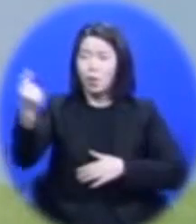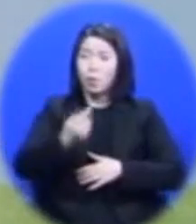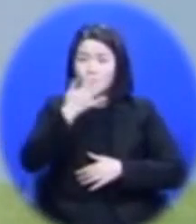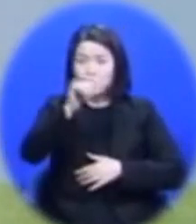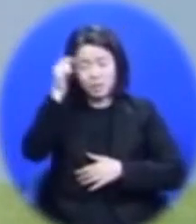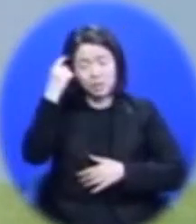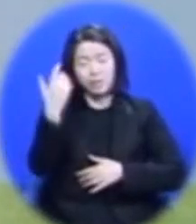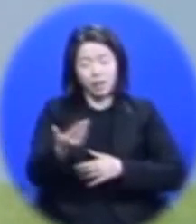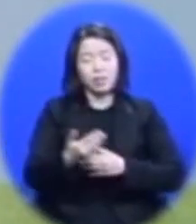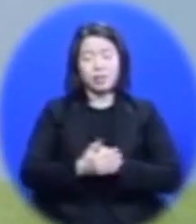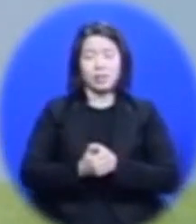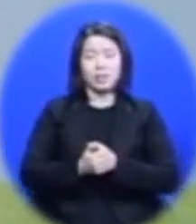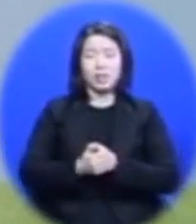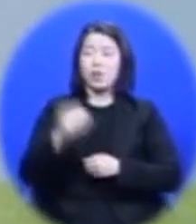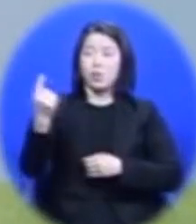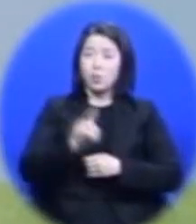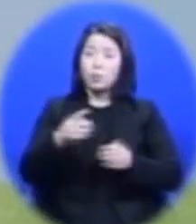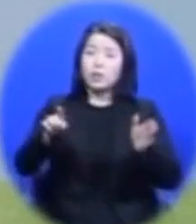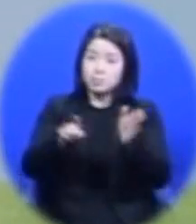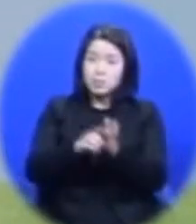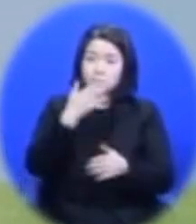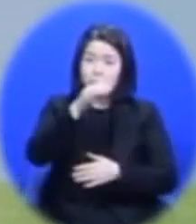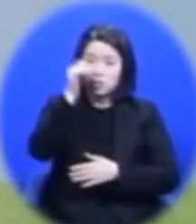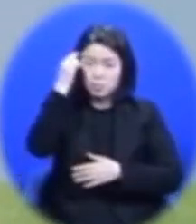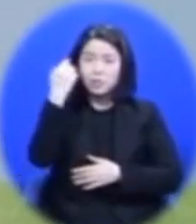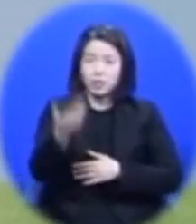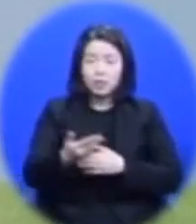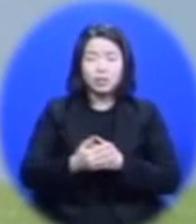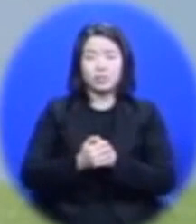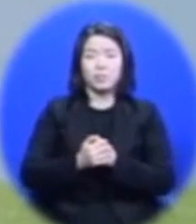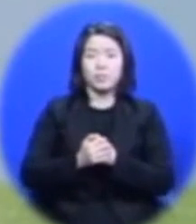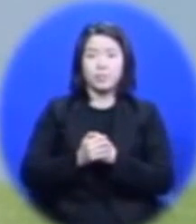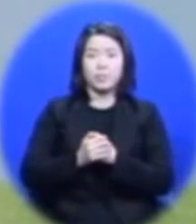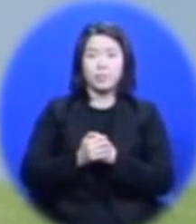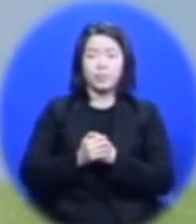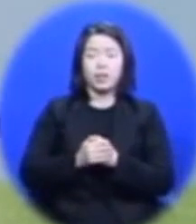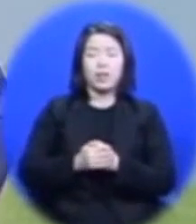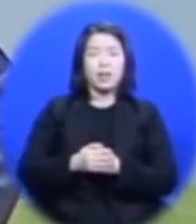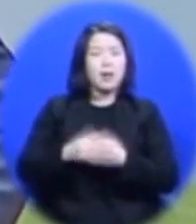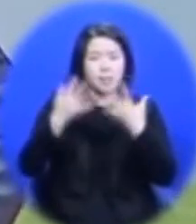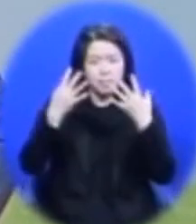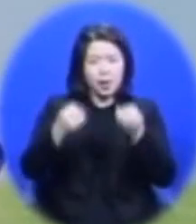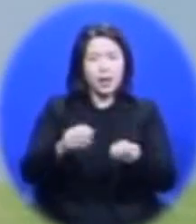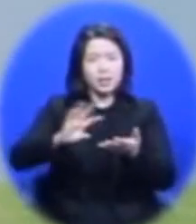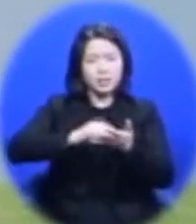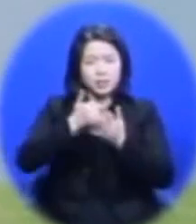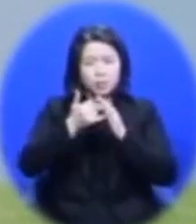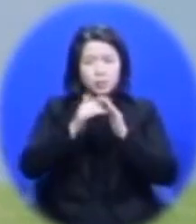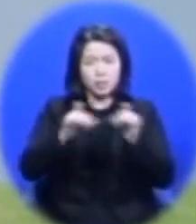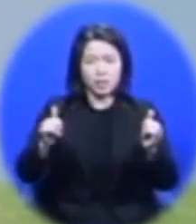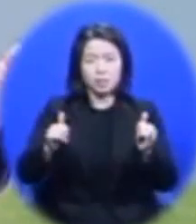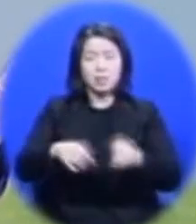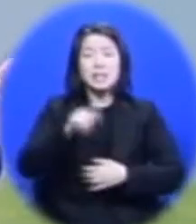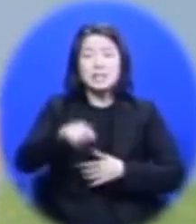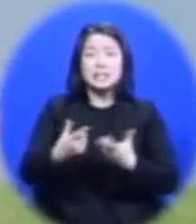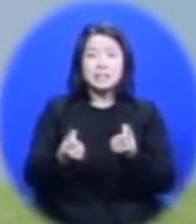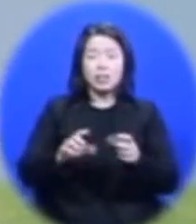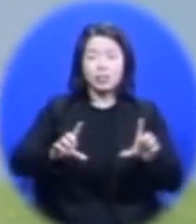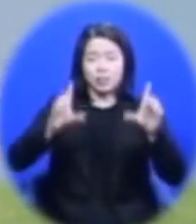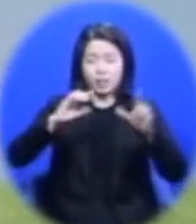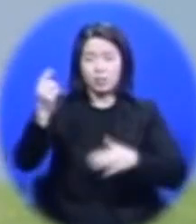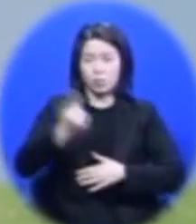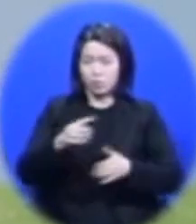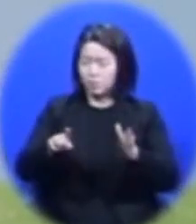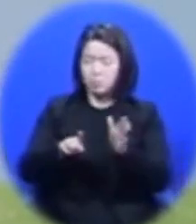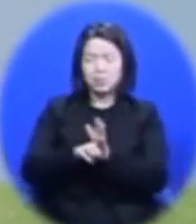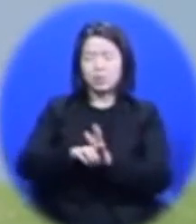오겠습니까? 올 거라고 믿어지십니까? 많은 그리스도인들이 그런 날이 올 거라고 믿어지지